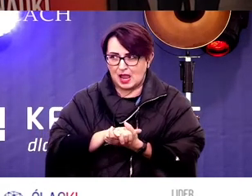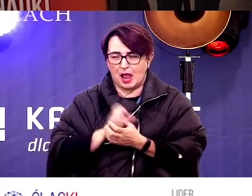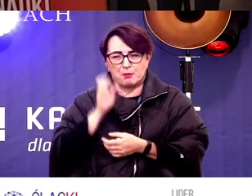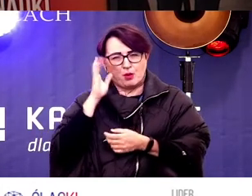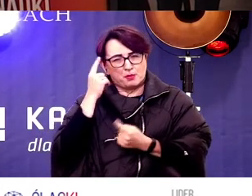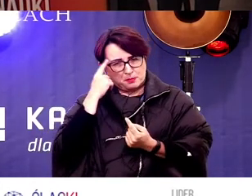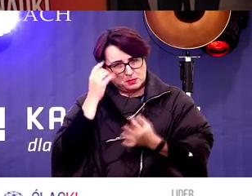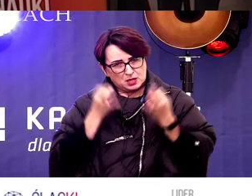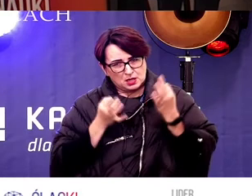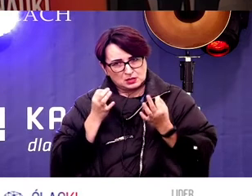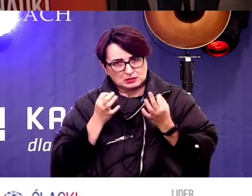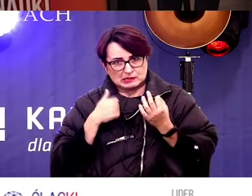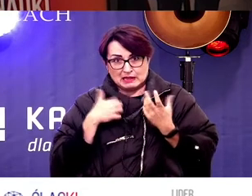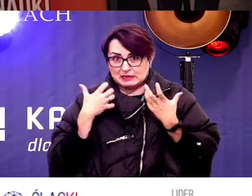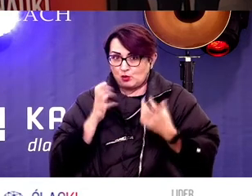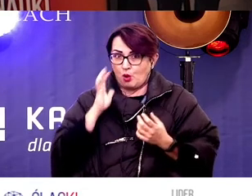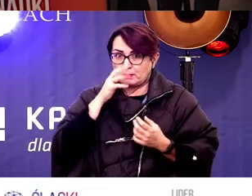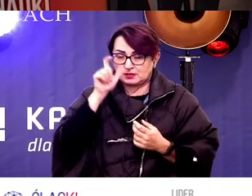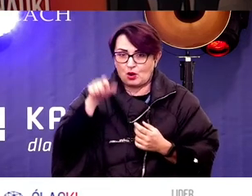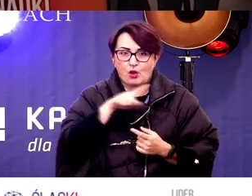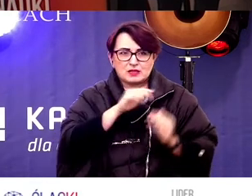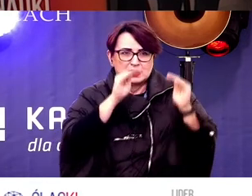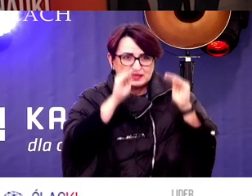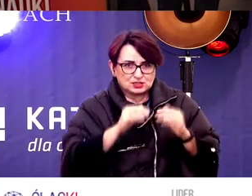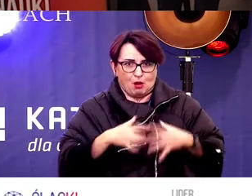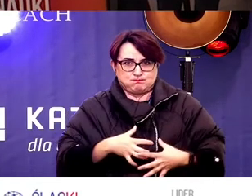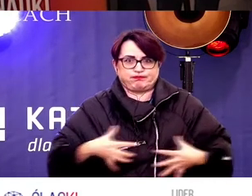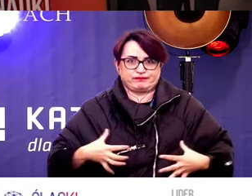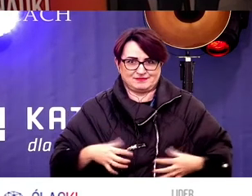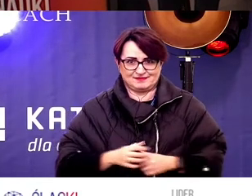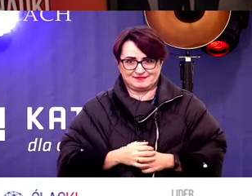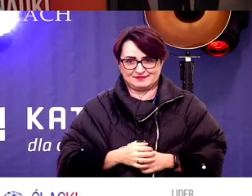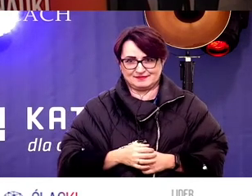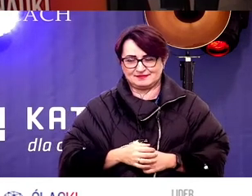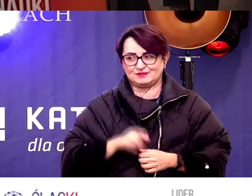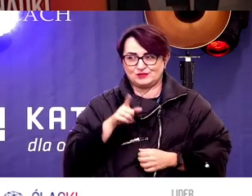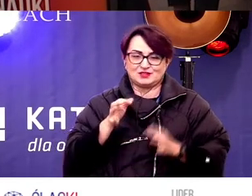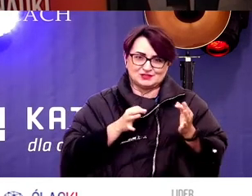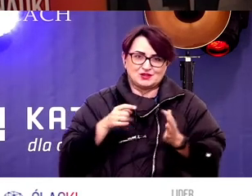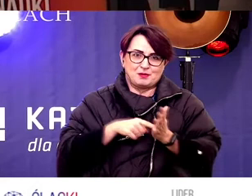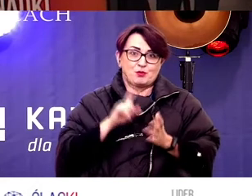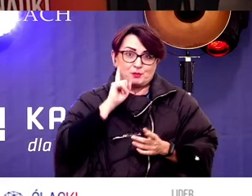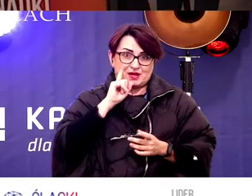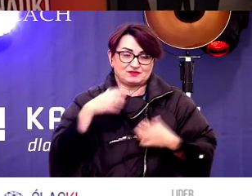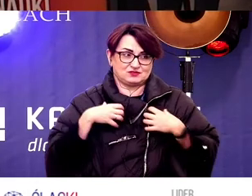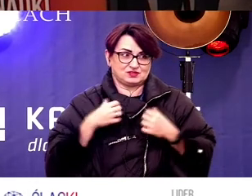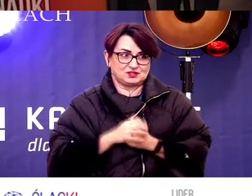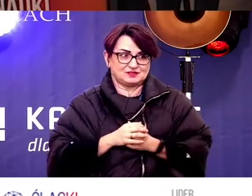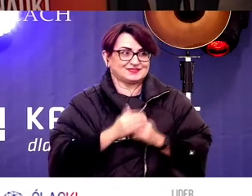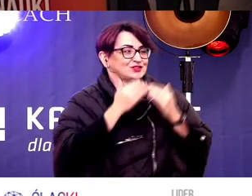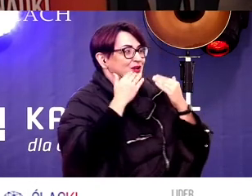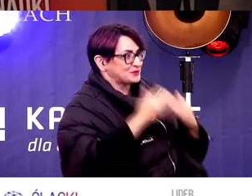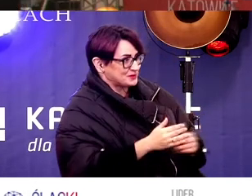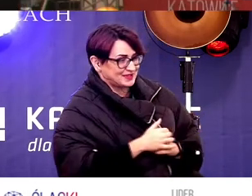się zastanowił, mówi: no nie chciałem pana obrazić, bo tamten jest niższy i grubszy. Więc taka to była historia prawdziwa. Dziękuję